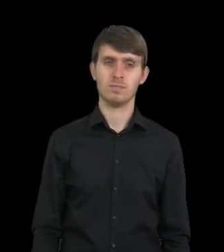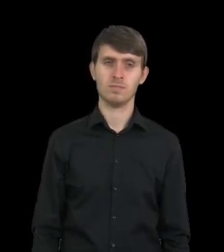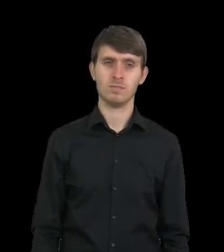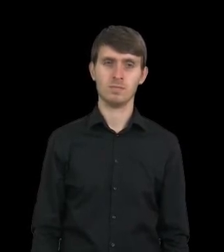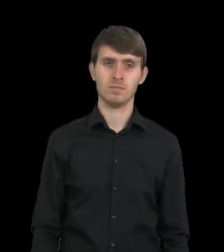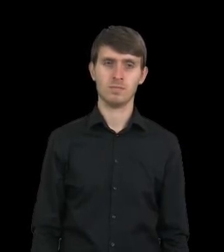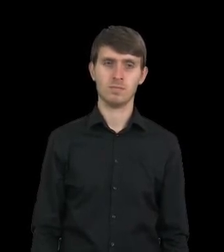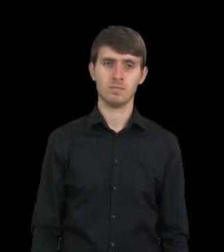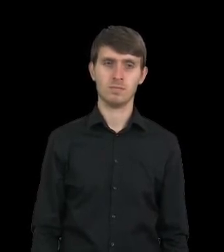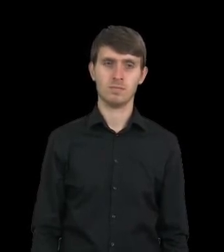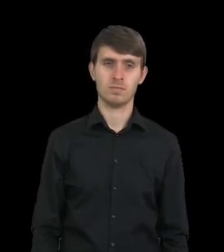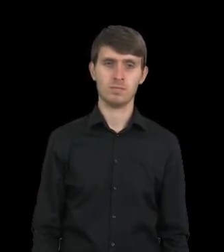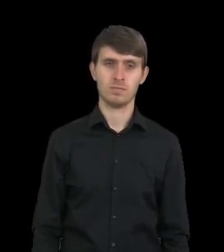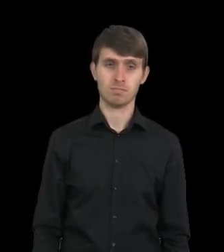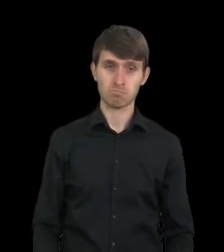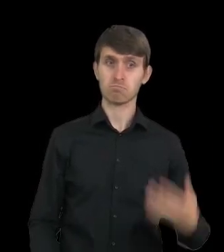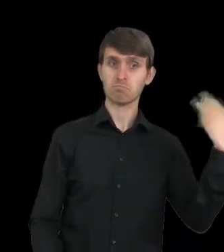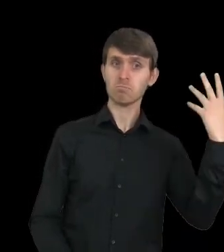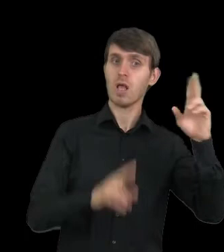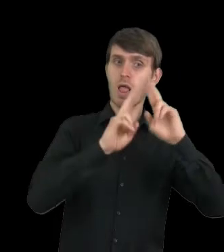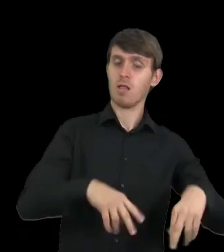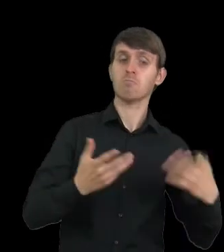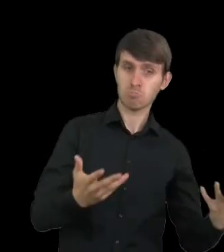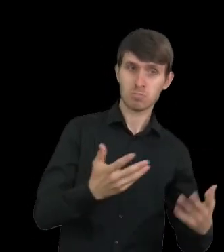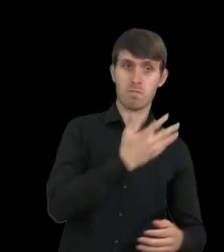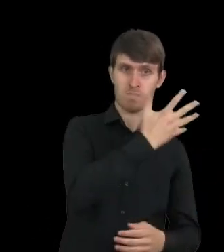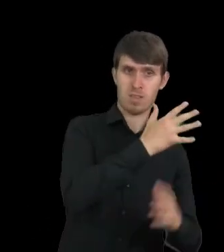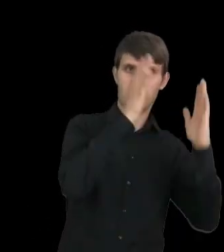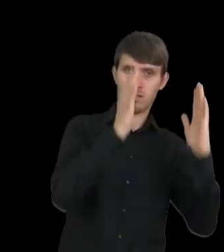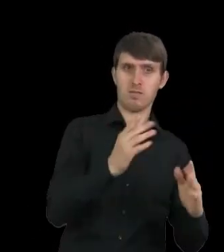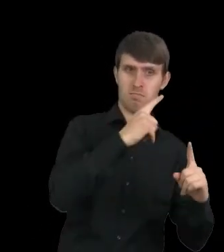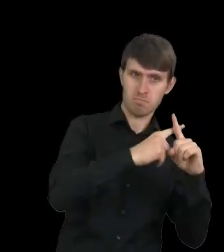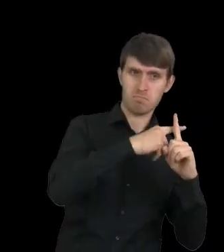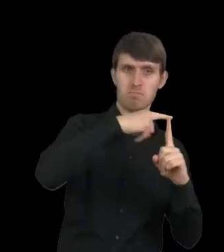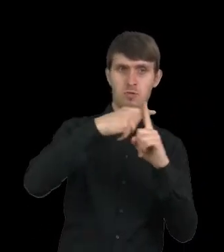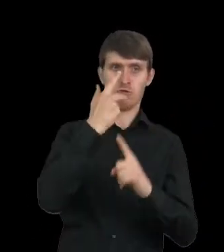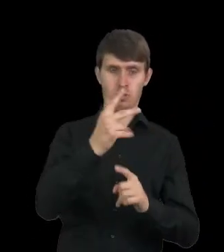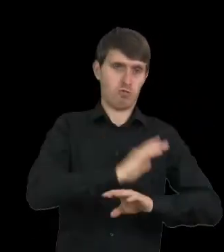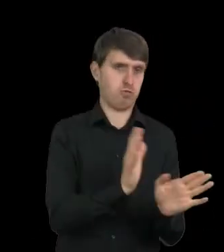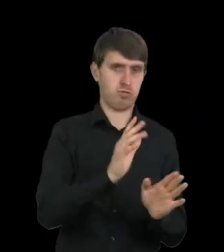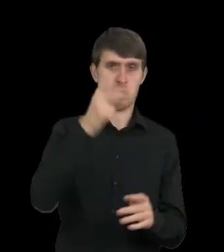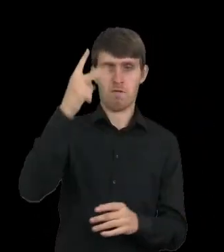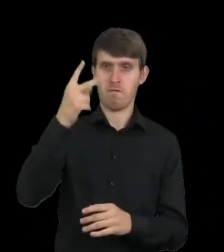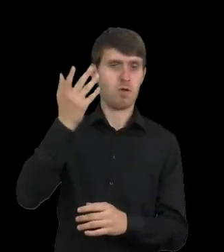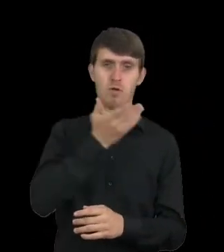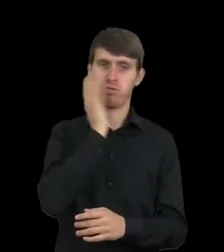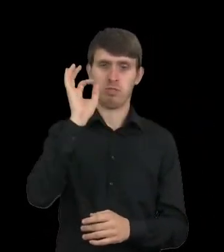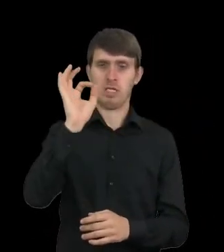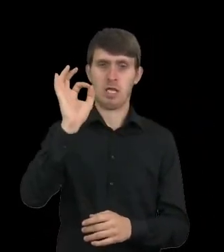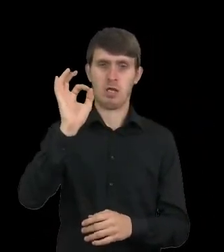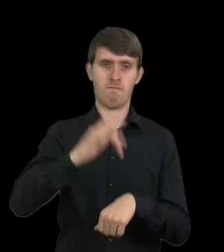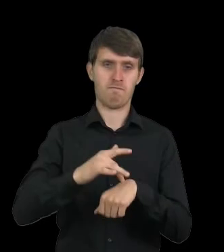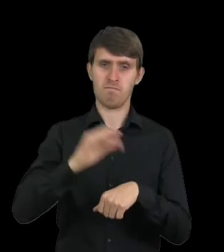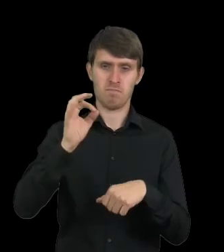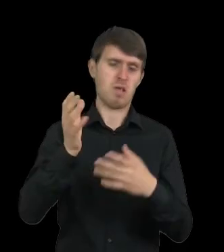Uzyskamy wtedy na fioletowo. Po lewej stronie zostanie 5 razy wartość bezwzględna